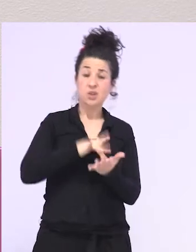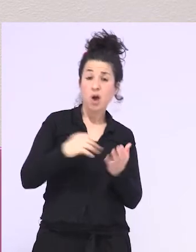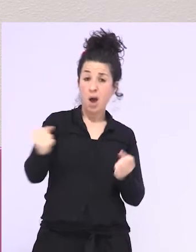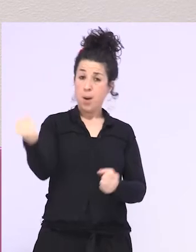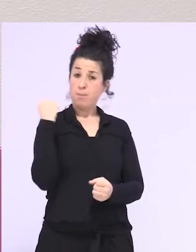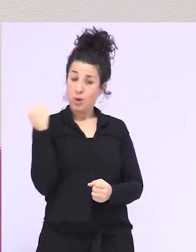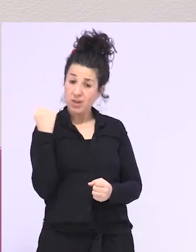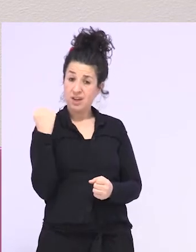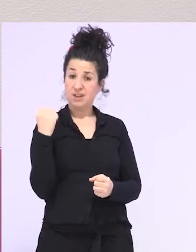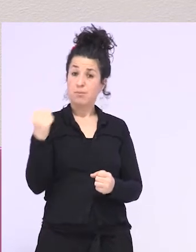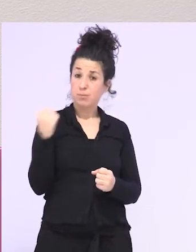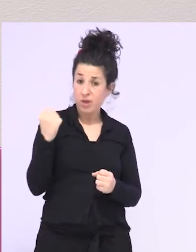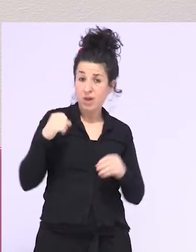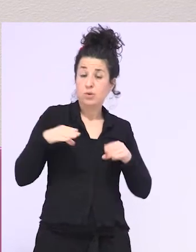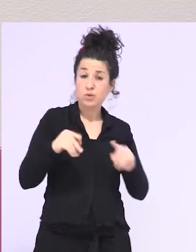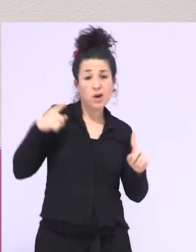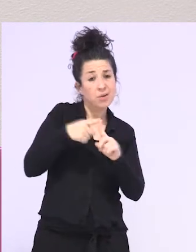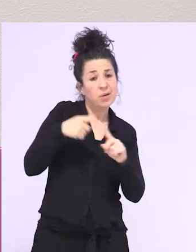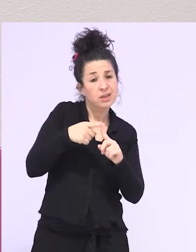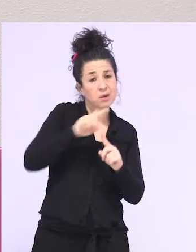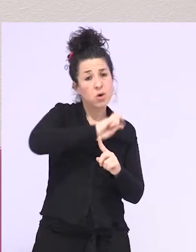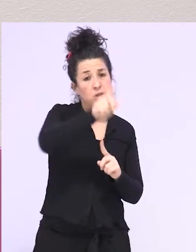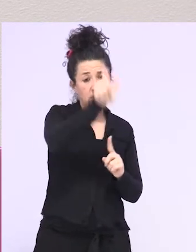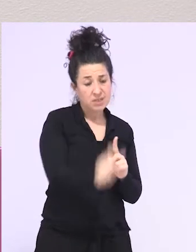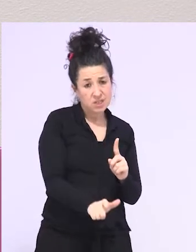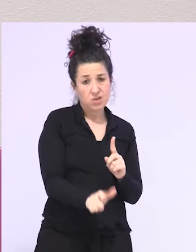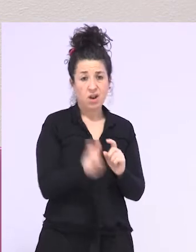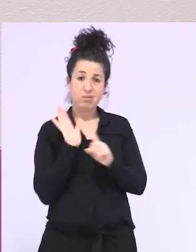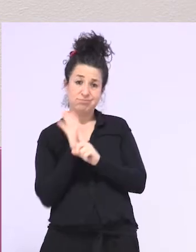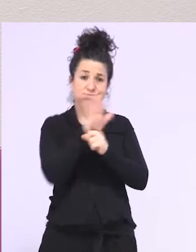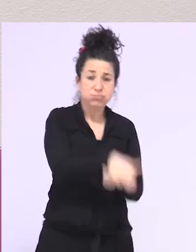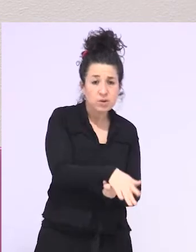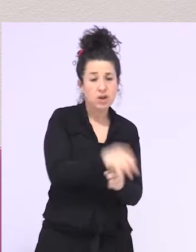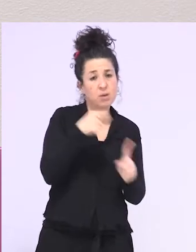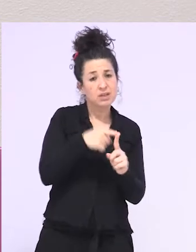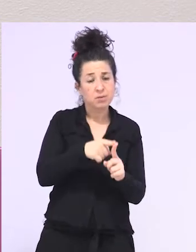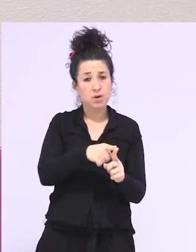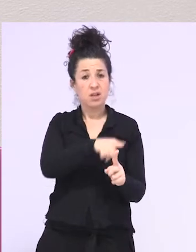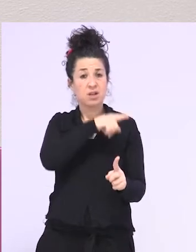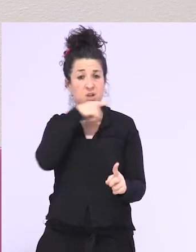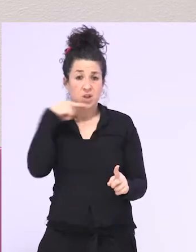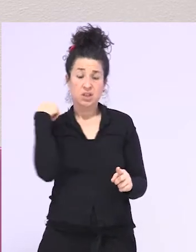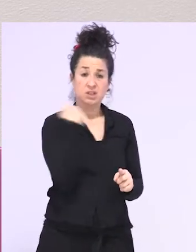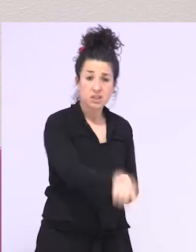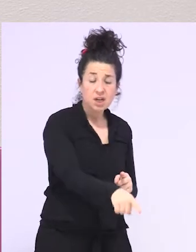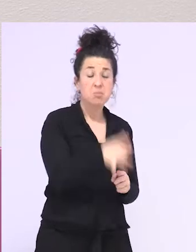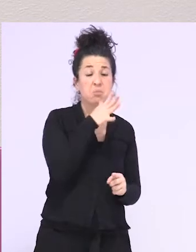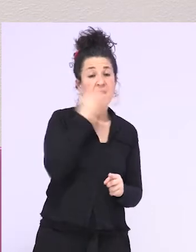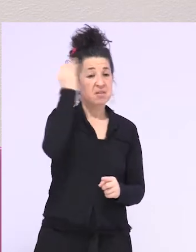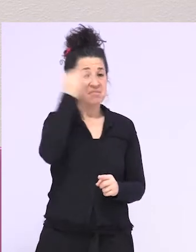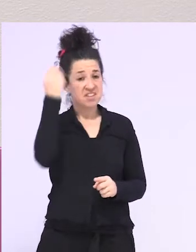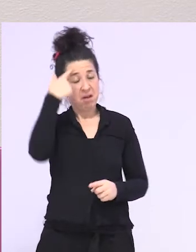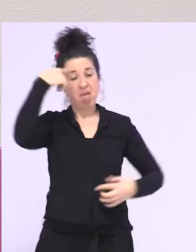pertsona bat menderatzeko, ez? Eta berari min egiteko, pentsatzen zutelako ez zaiela inolako zigorrik etorriko eta